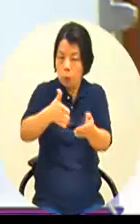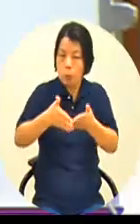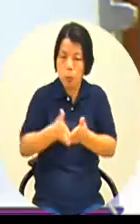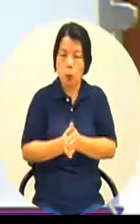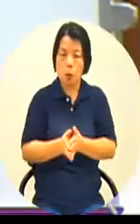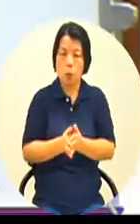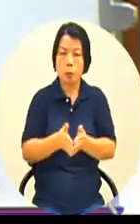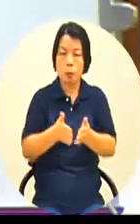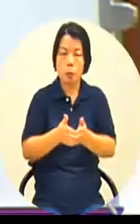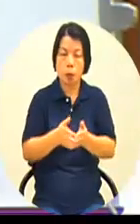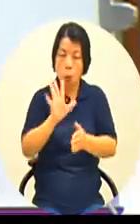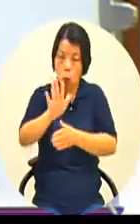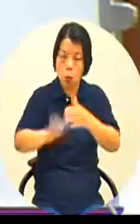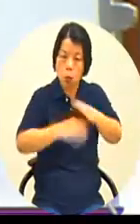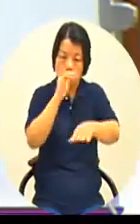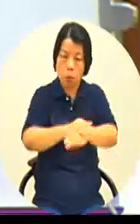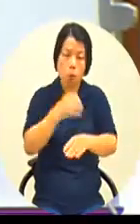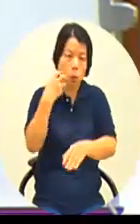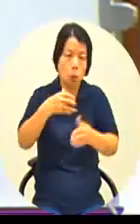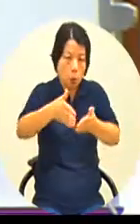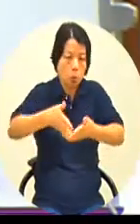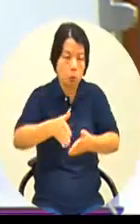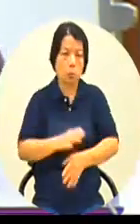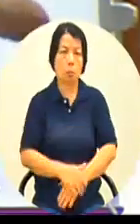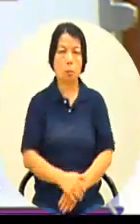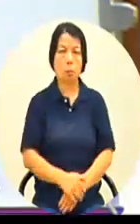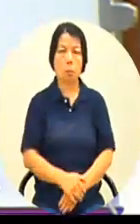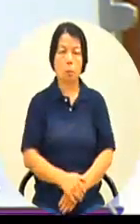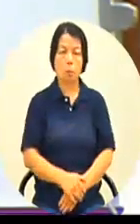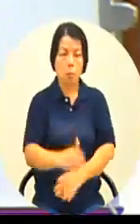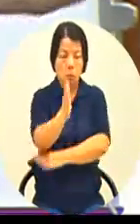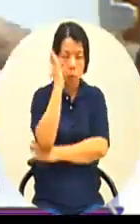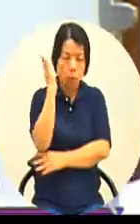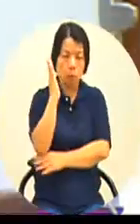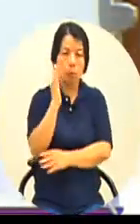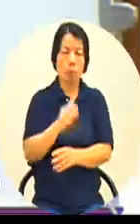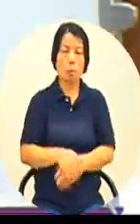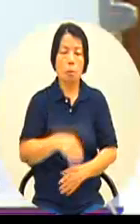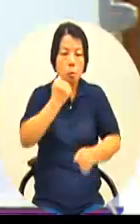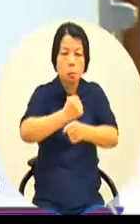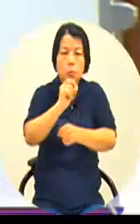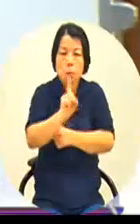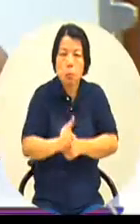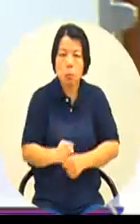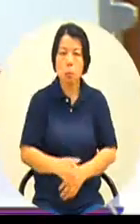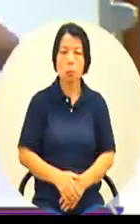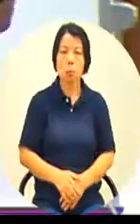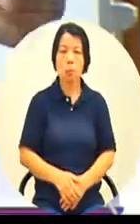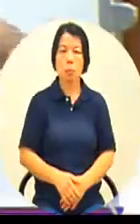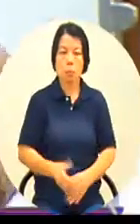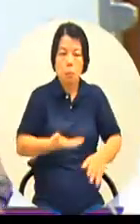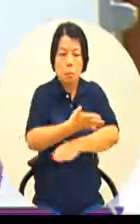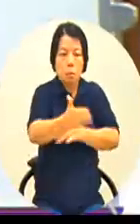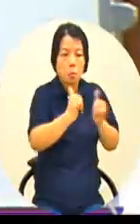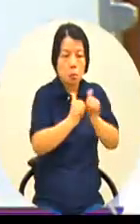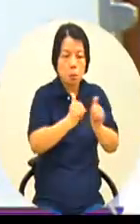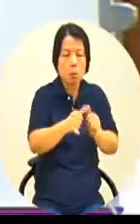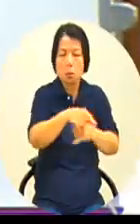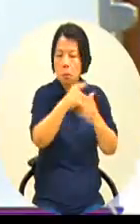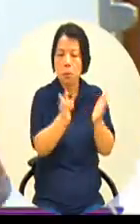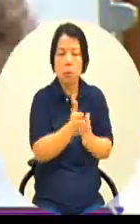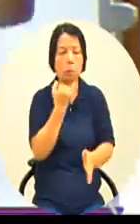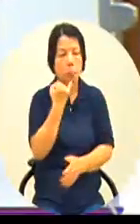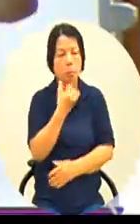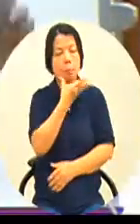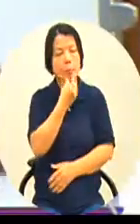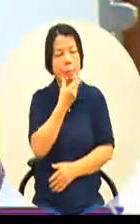果拿出来哦，啊，咱政府做大饼，啊，让咱的百姓去享受。